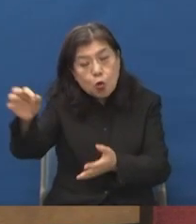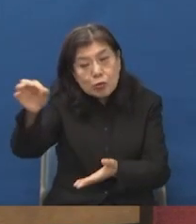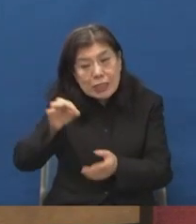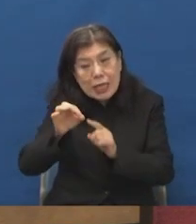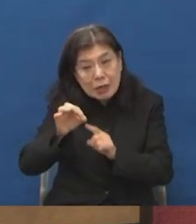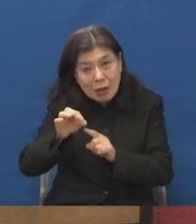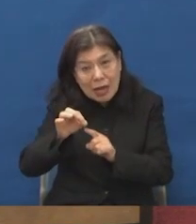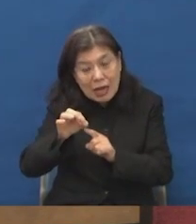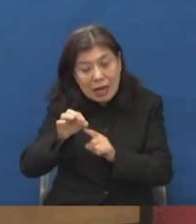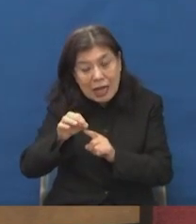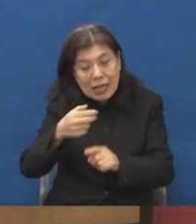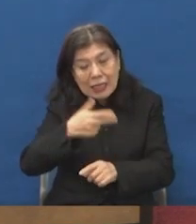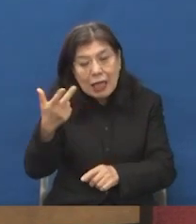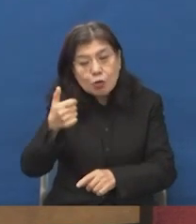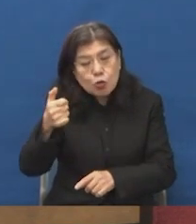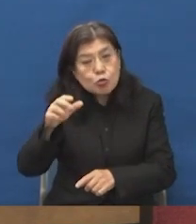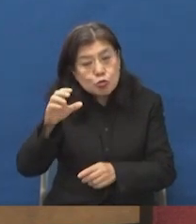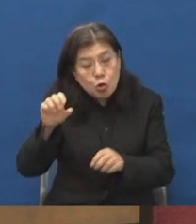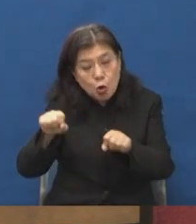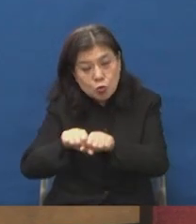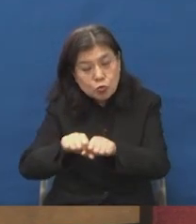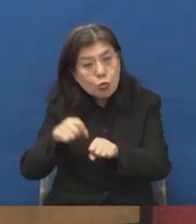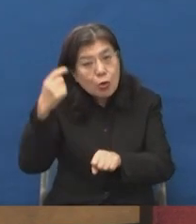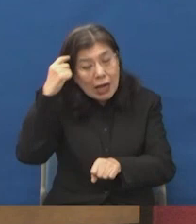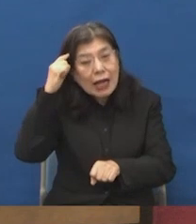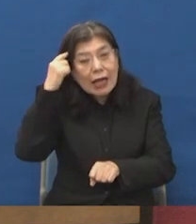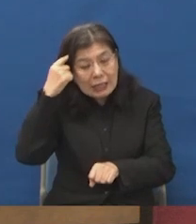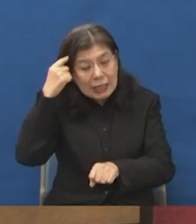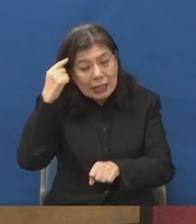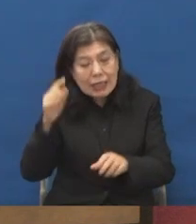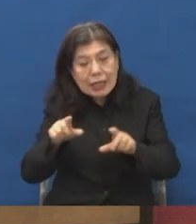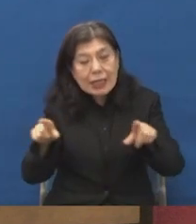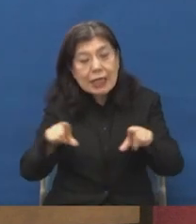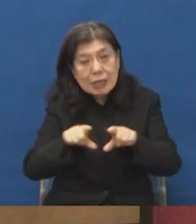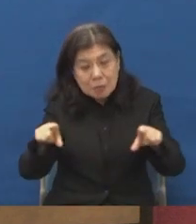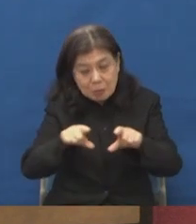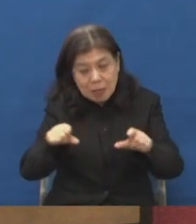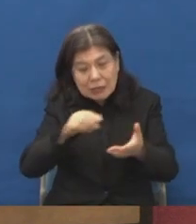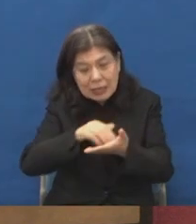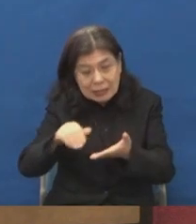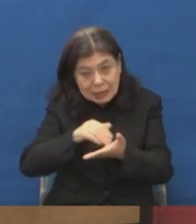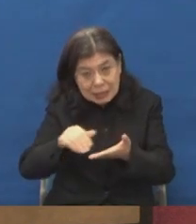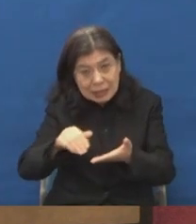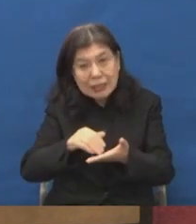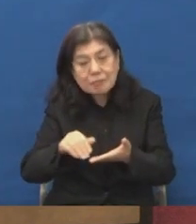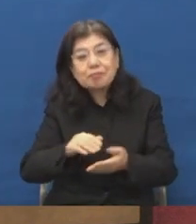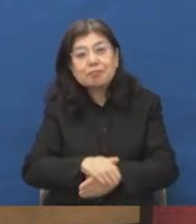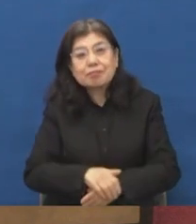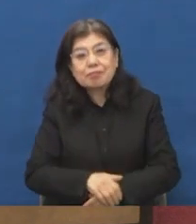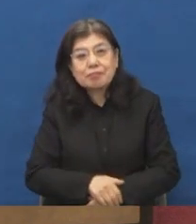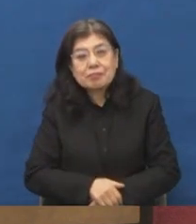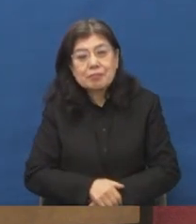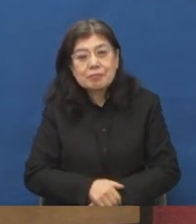果、一般財源収入は4608億円であります。